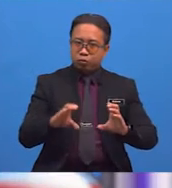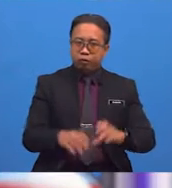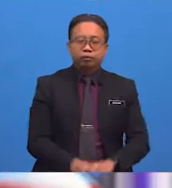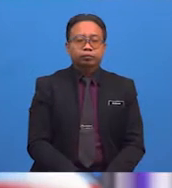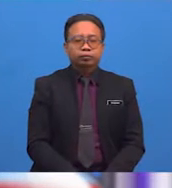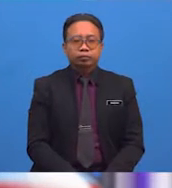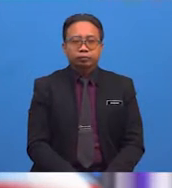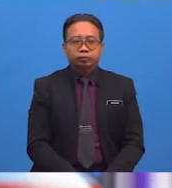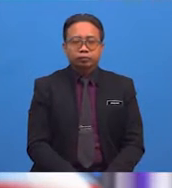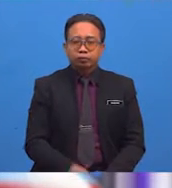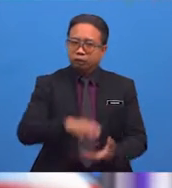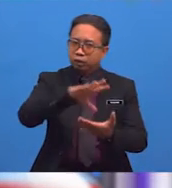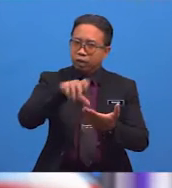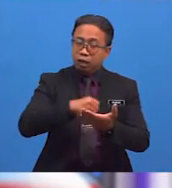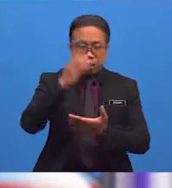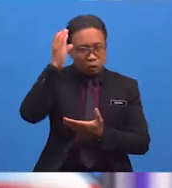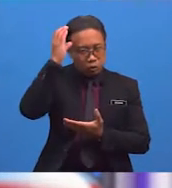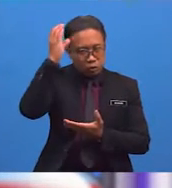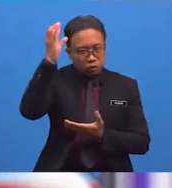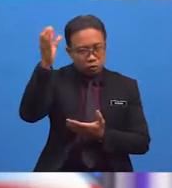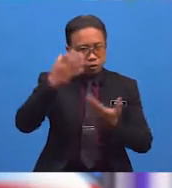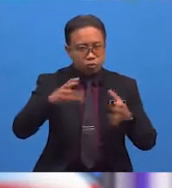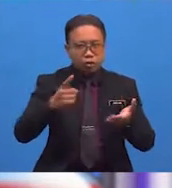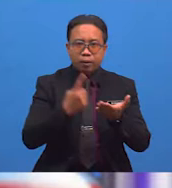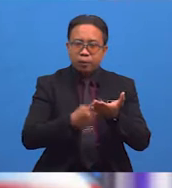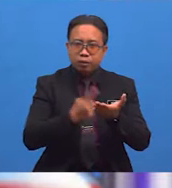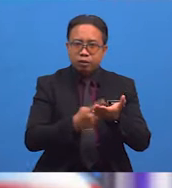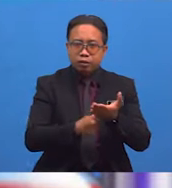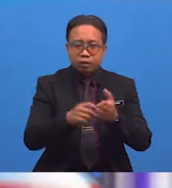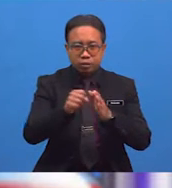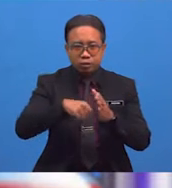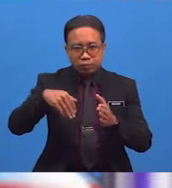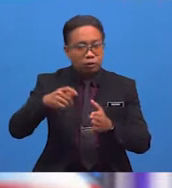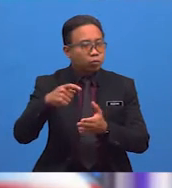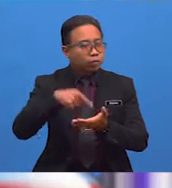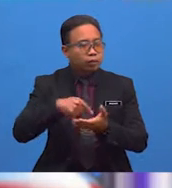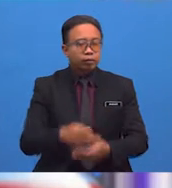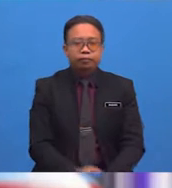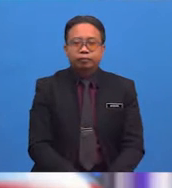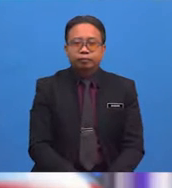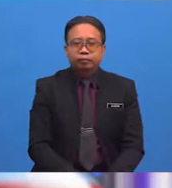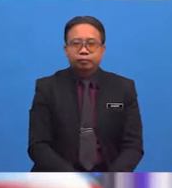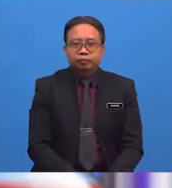Cuba aplikasikan segala konsep yang telah kita bincangkan sebelum ini.